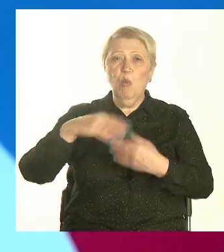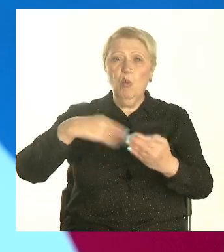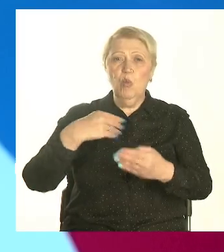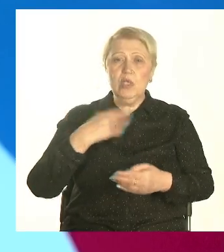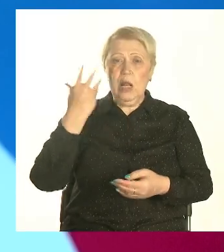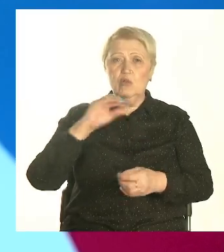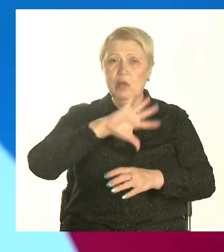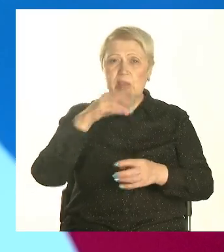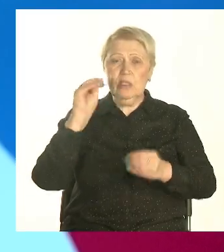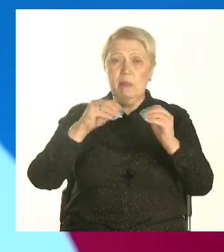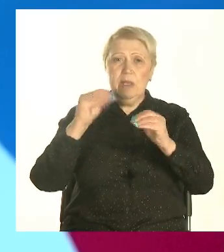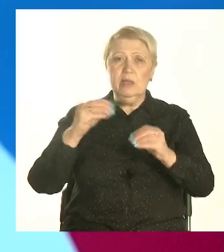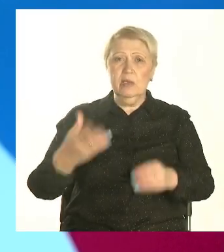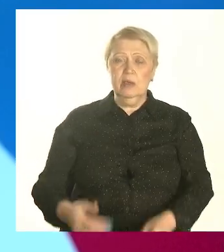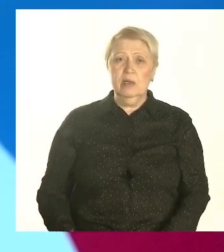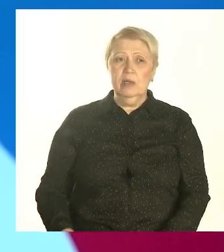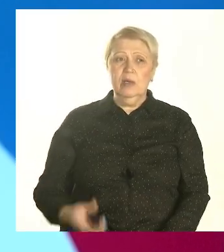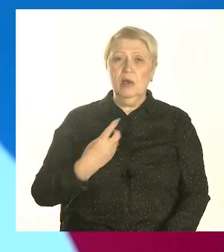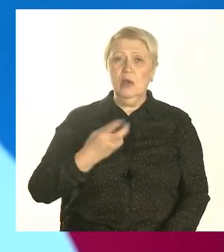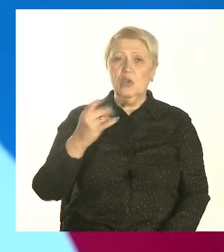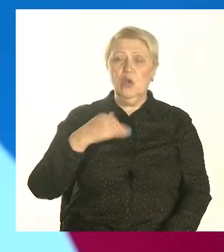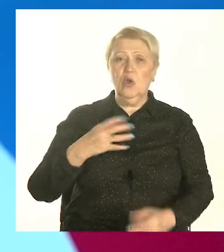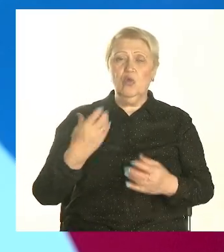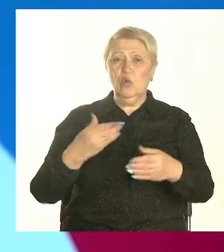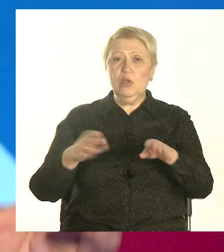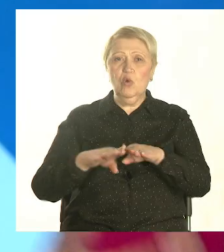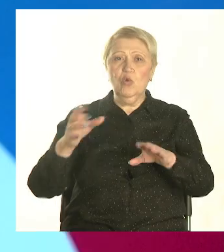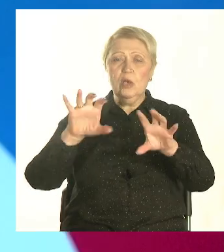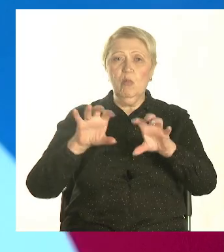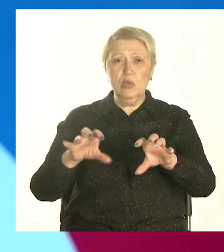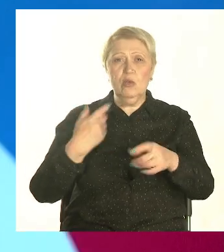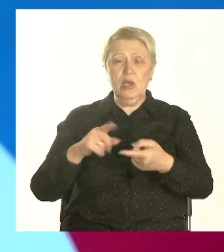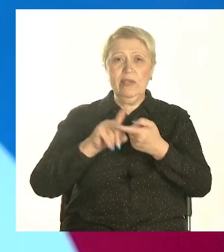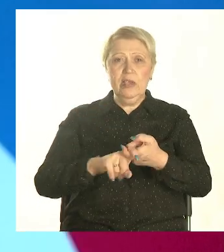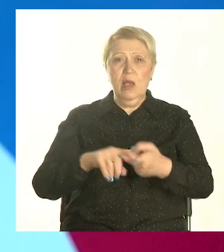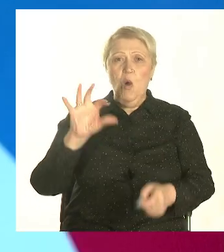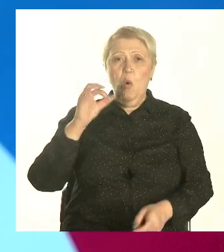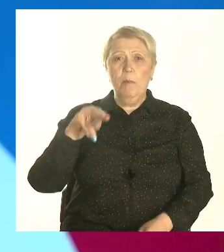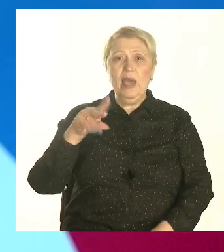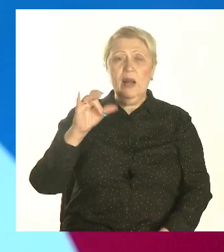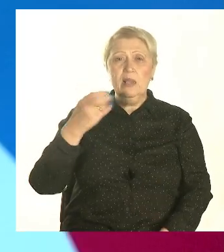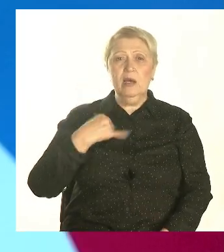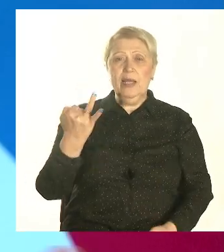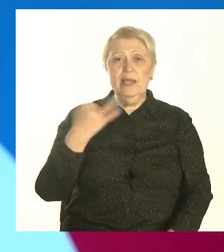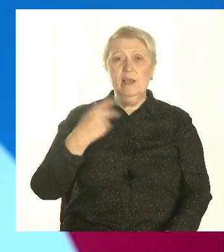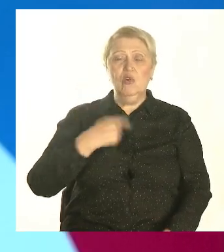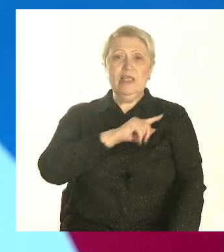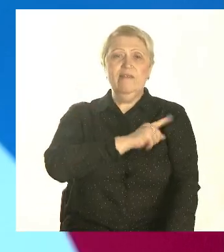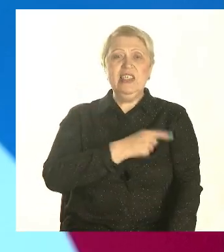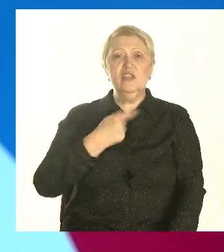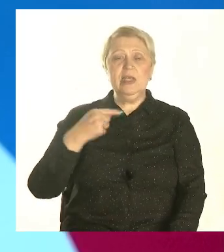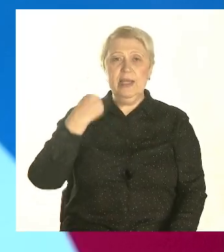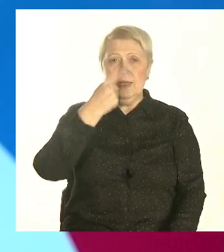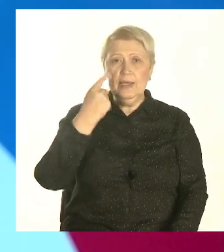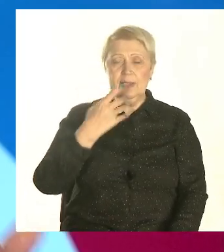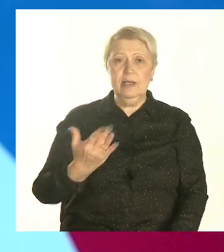только мы сегодня говорим про мусорную реформу в рамках взаимодействия регоператора и физических лиц. Или там сейчас всех